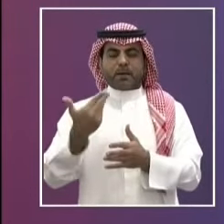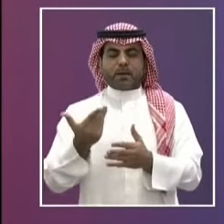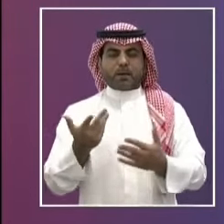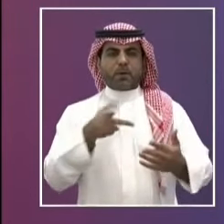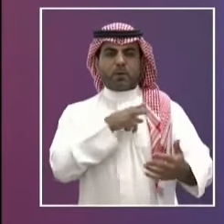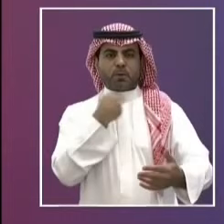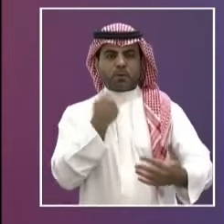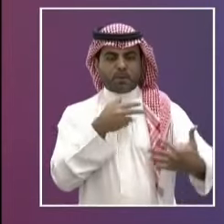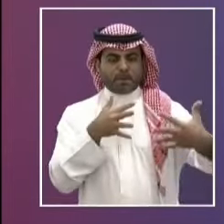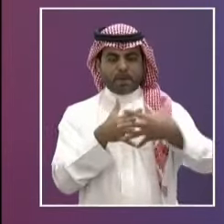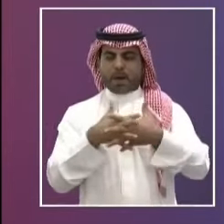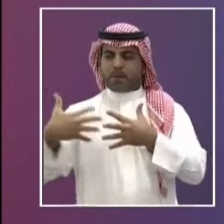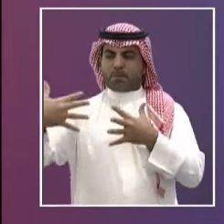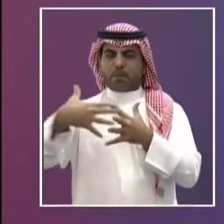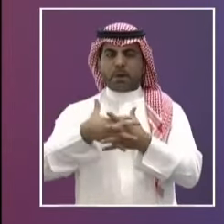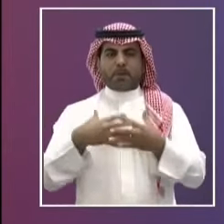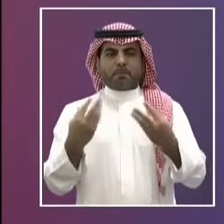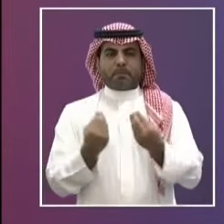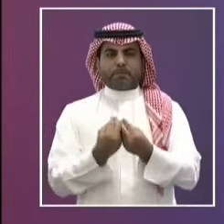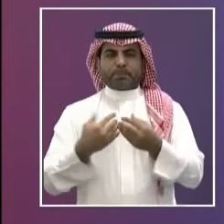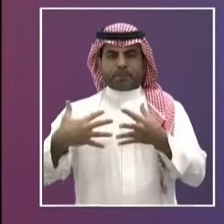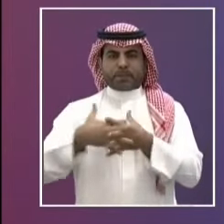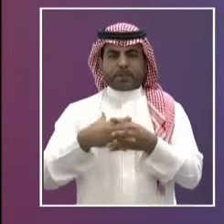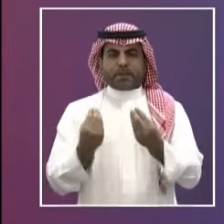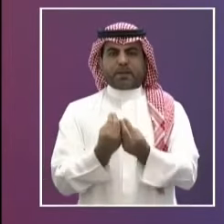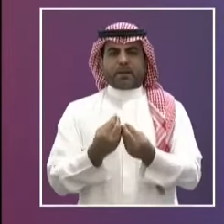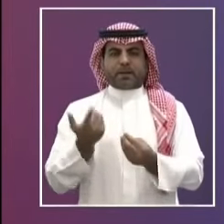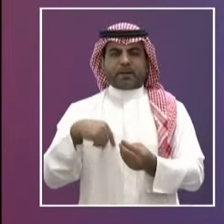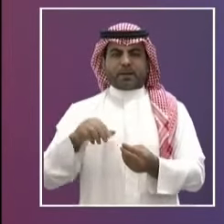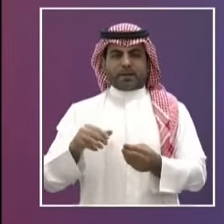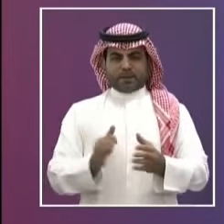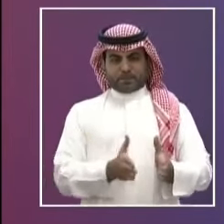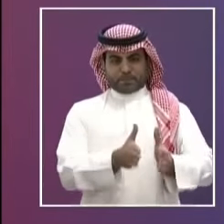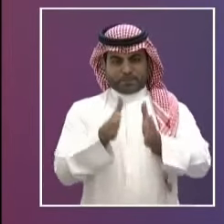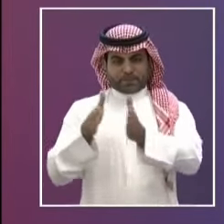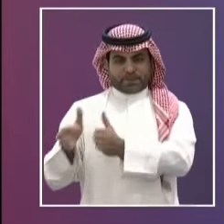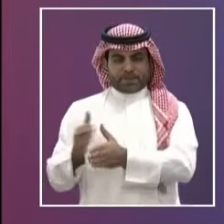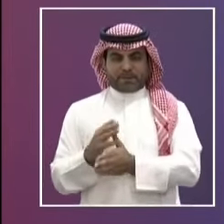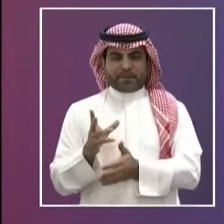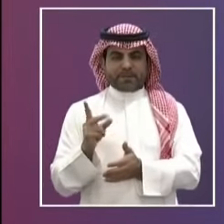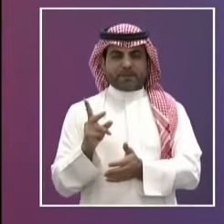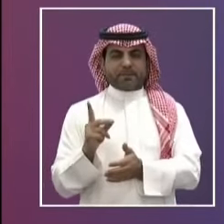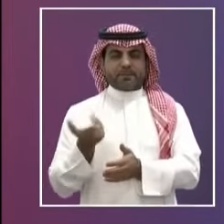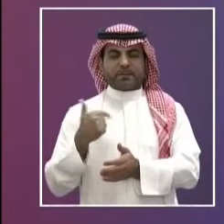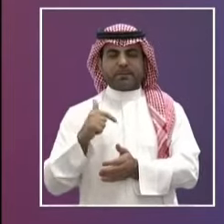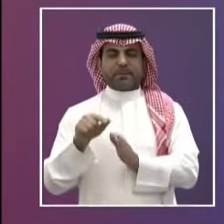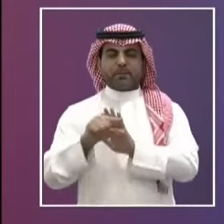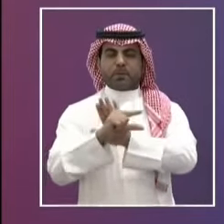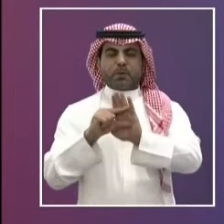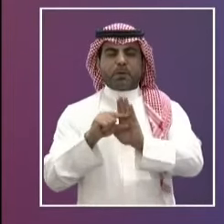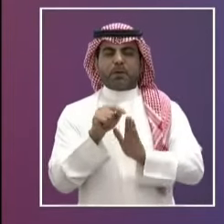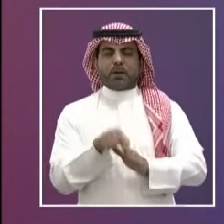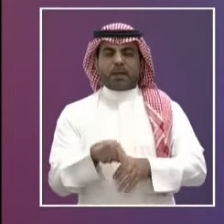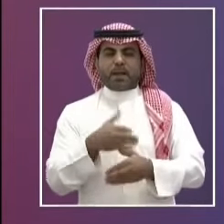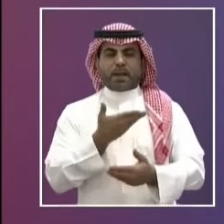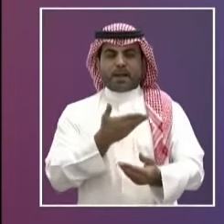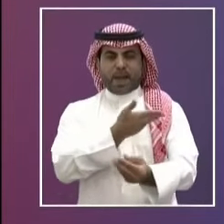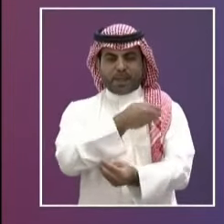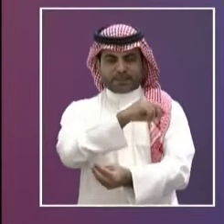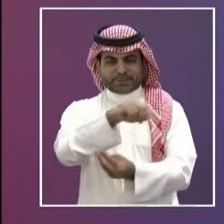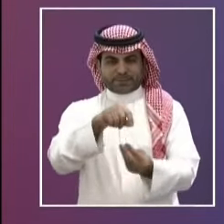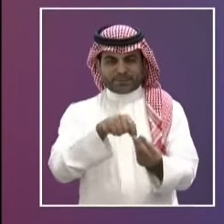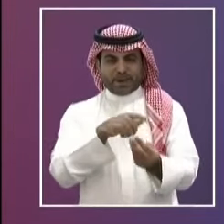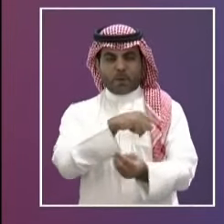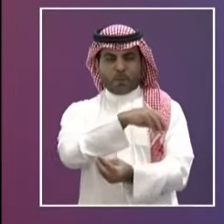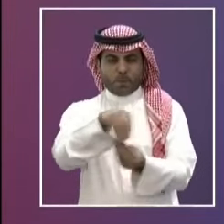الجهات الحكومية المختصة فيما يخص أداء العمرة. بالنسبة للخطة هذه